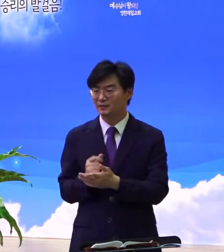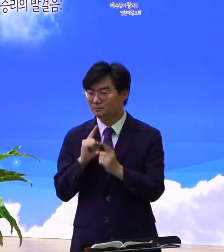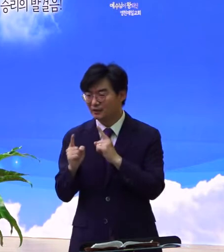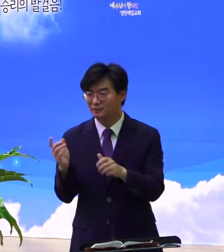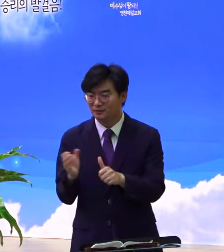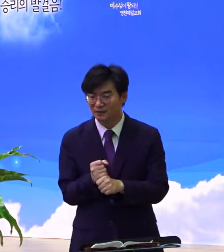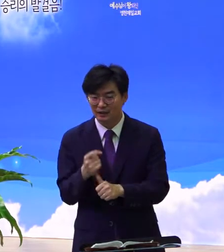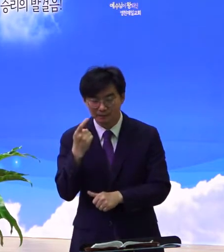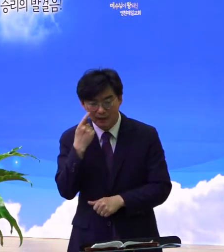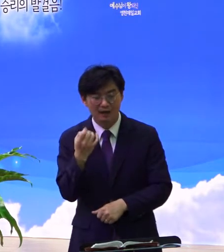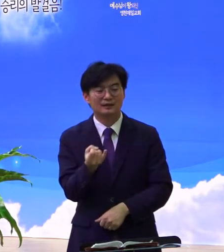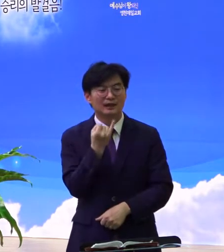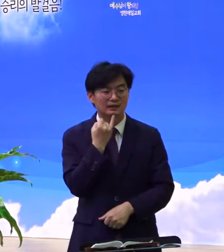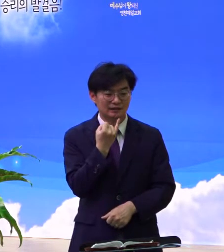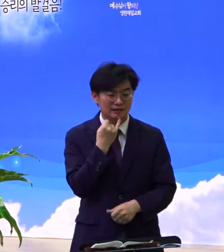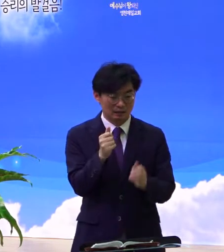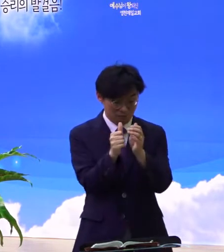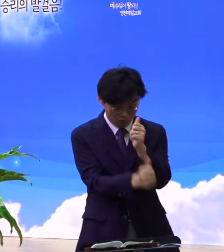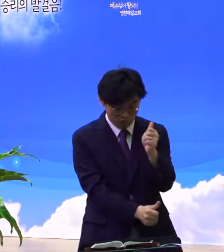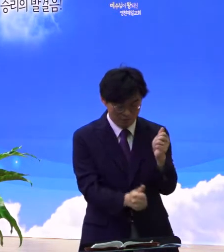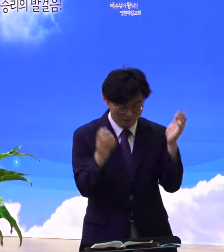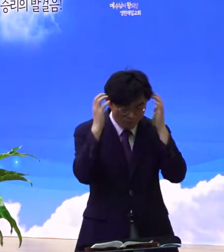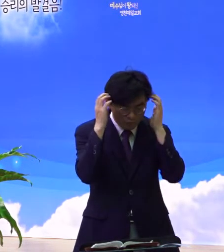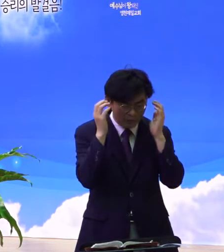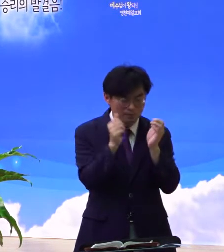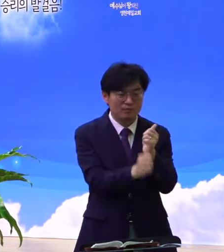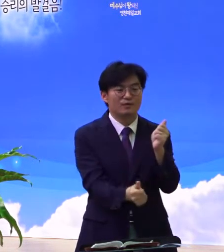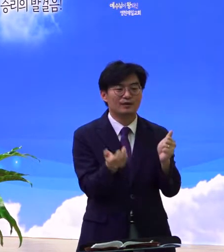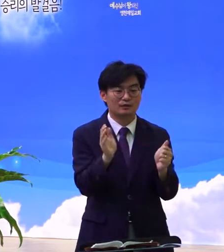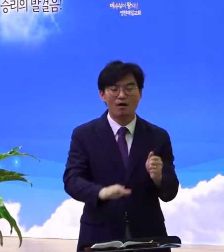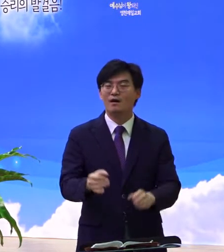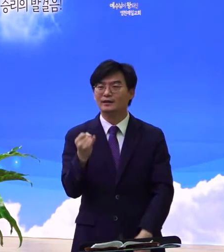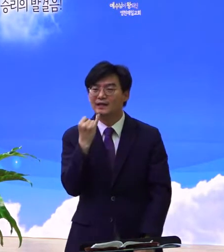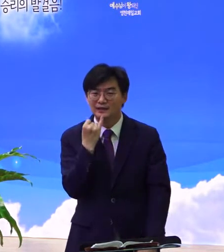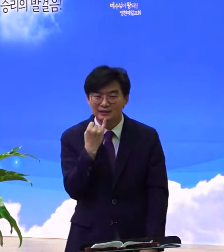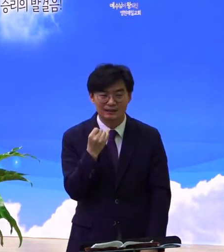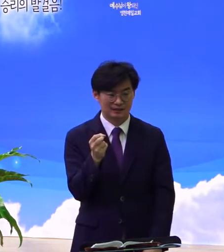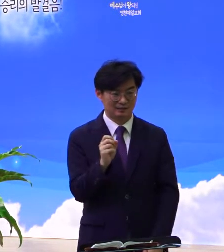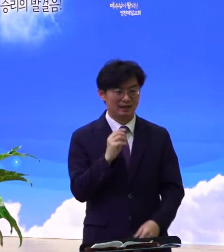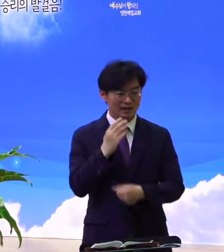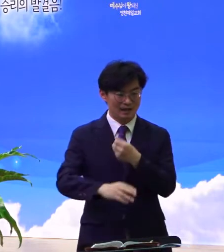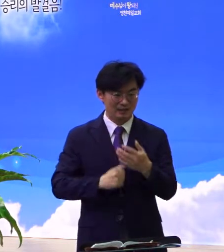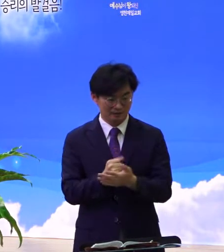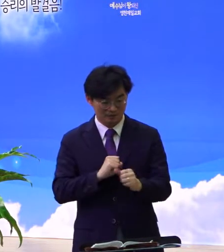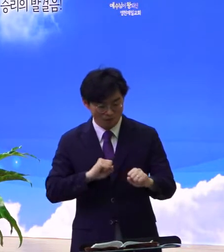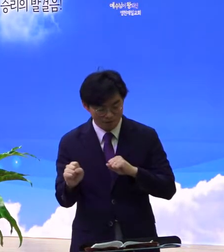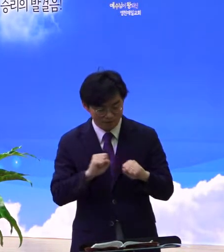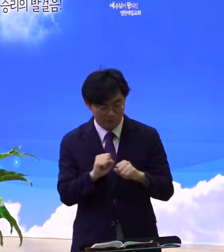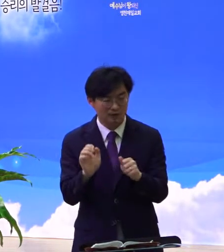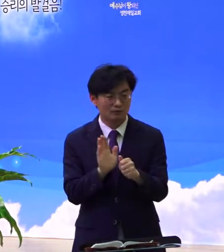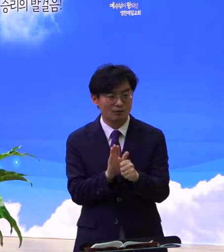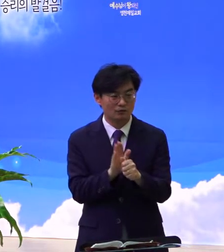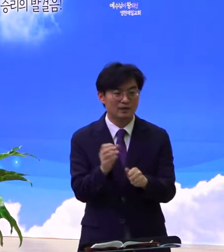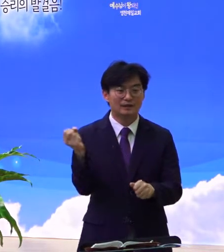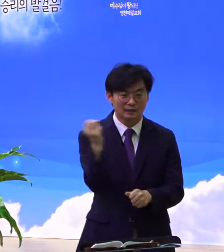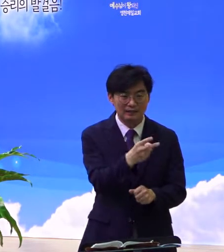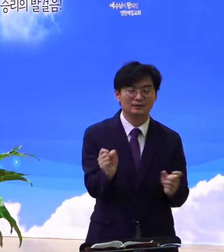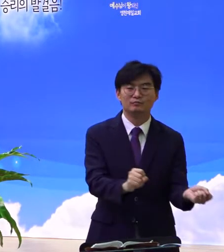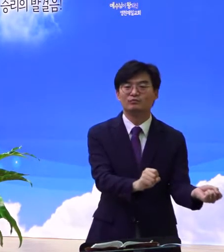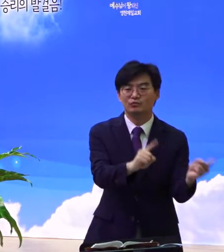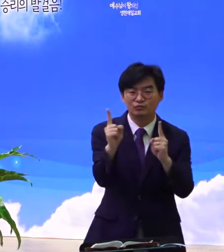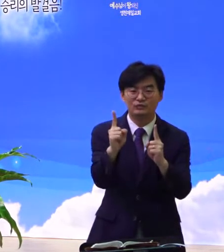말씀하십니다. 하나님의 말씀이 선포되어서 하나님이 역사하시면 순식간에 일어나서 그 큰 군대가